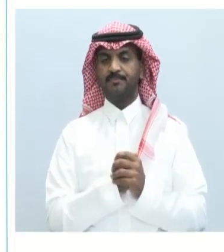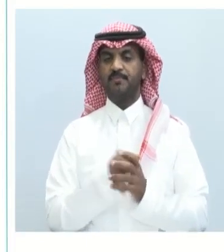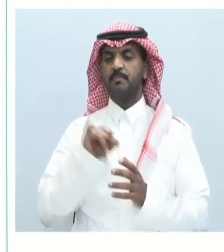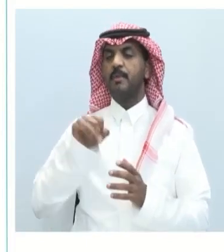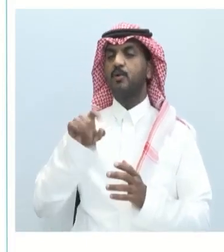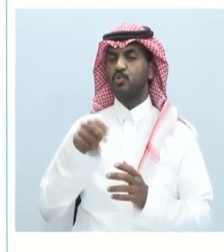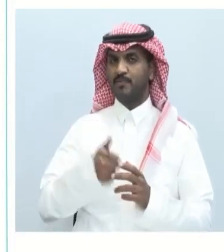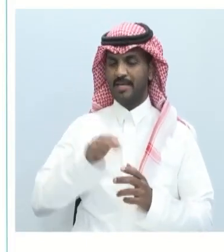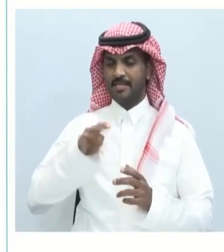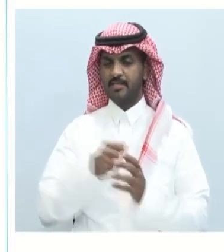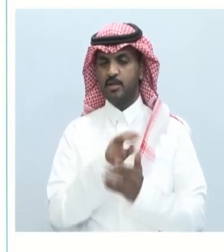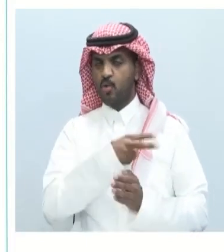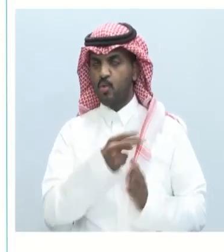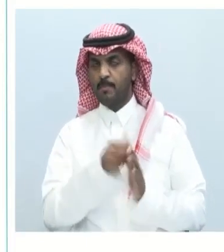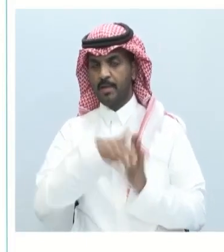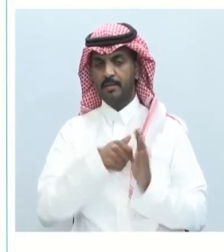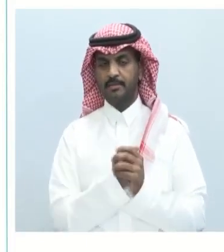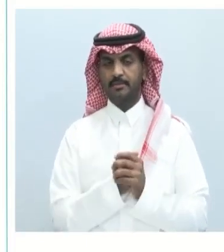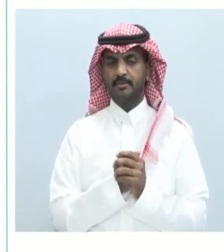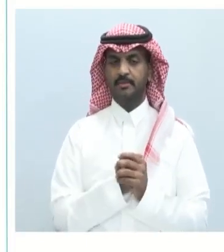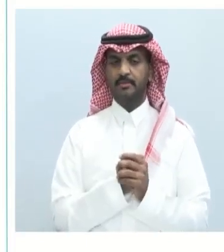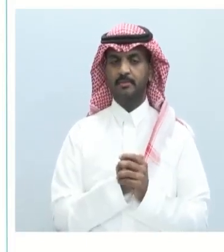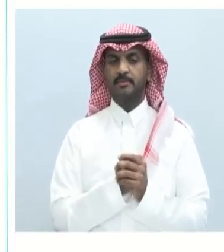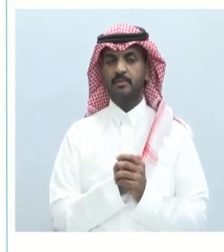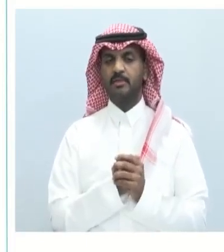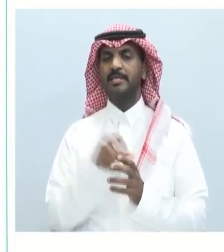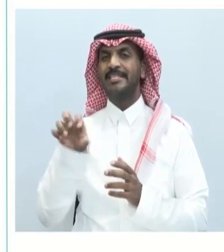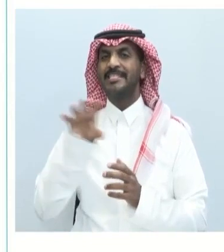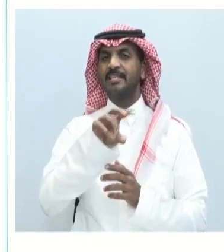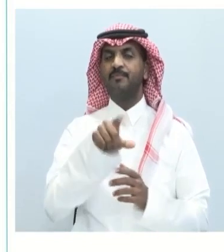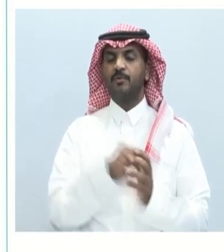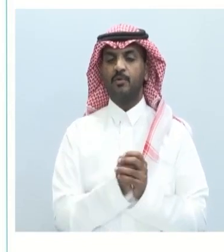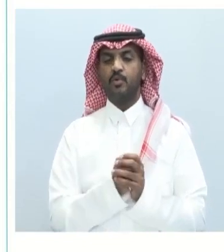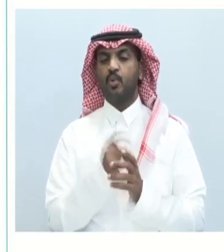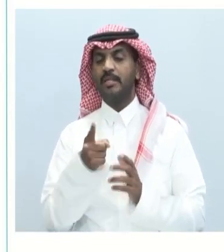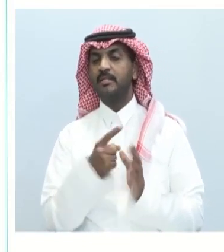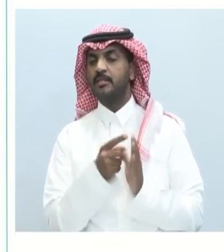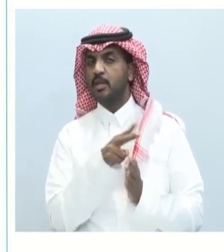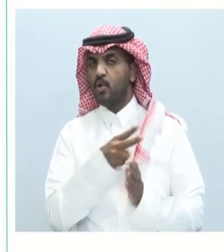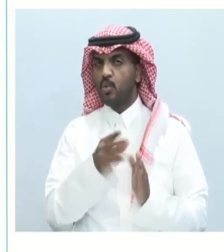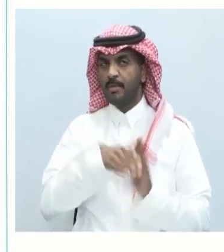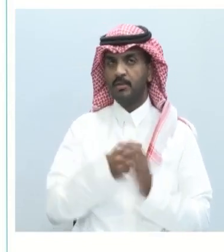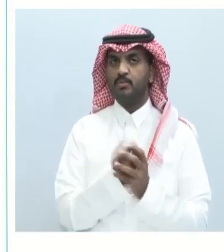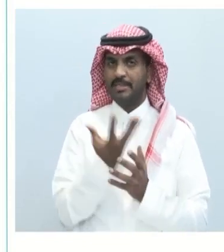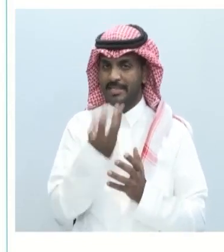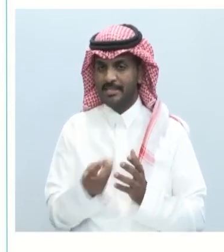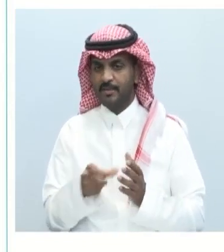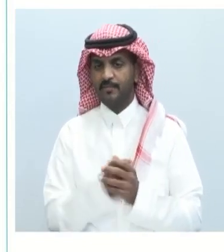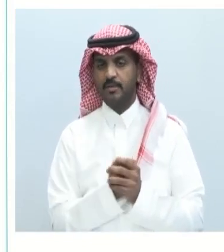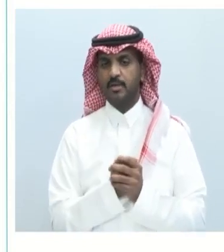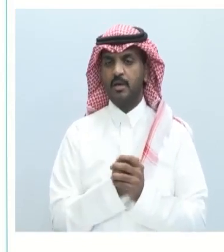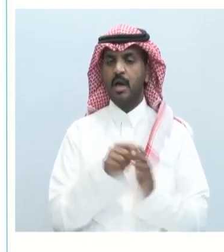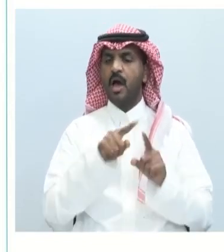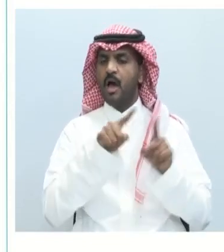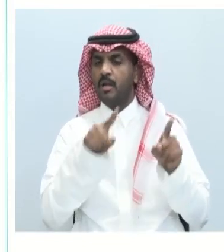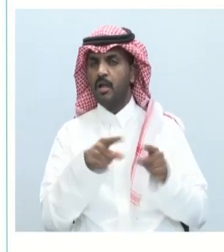في مايكروسوفت اكسس نوع البيانات هو تصنيف يحدد نوع البيانات التي يمكن تخزينها فيه حقل